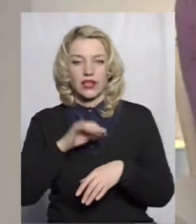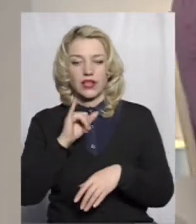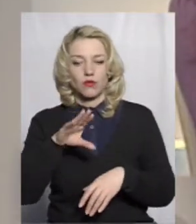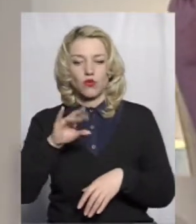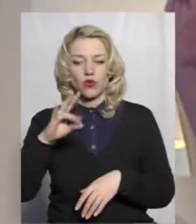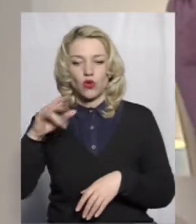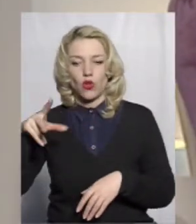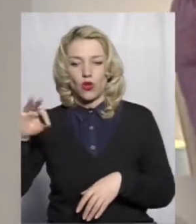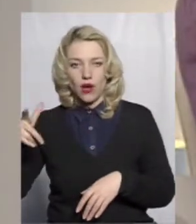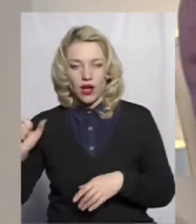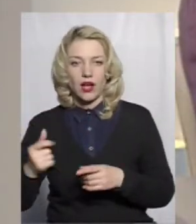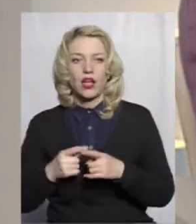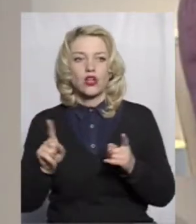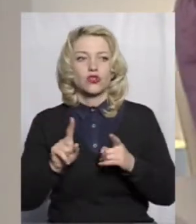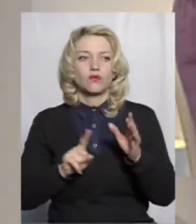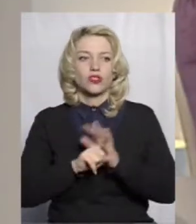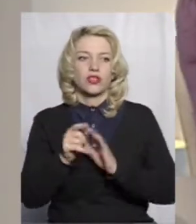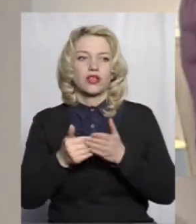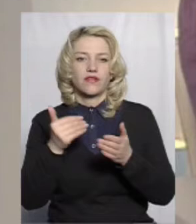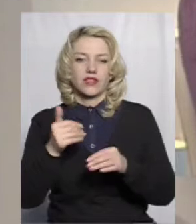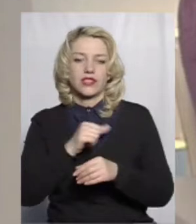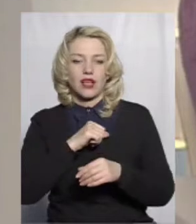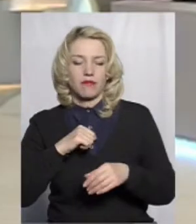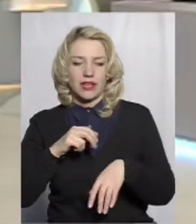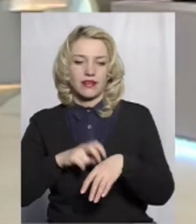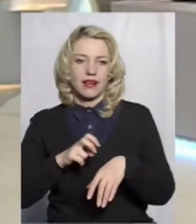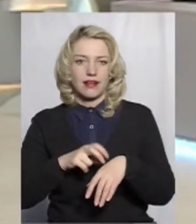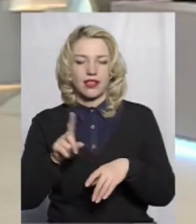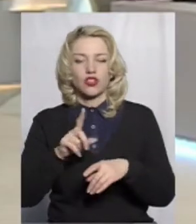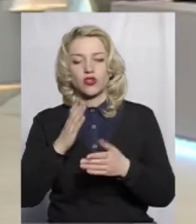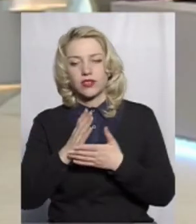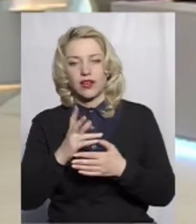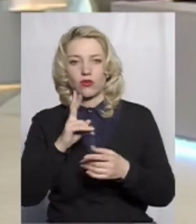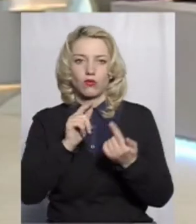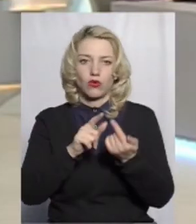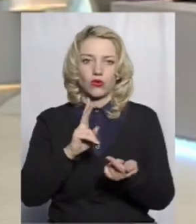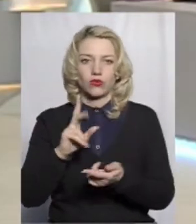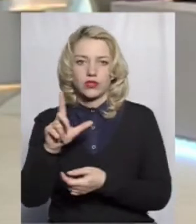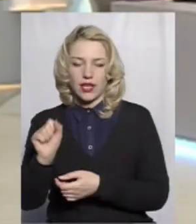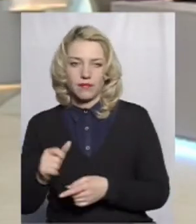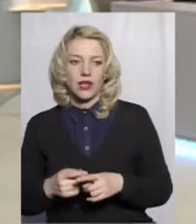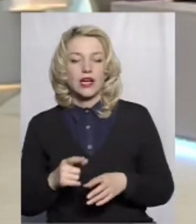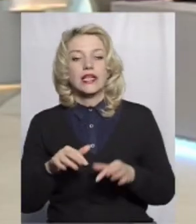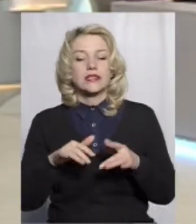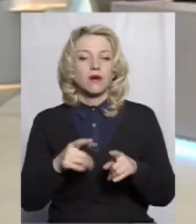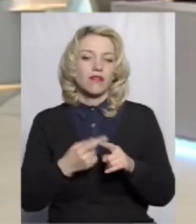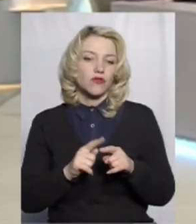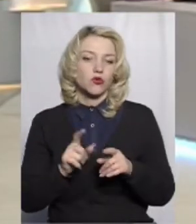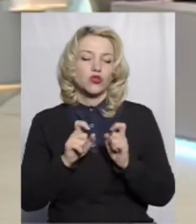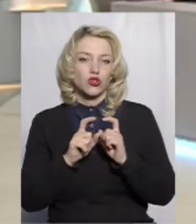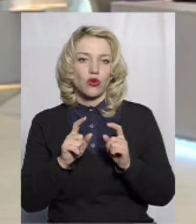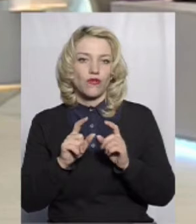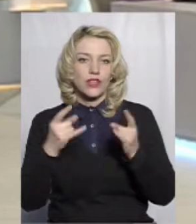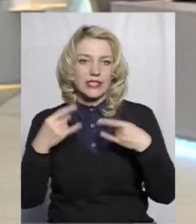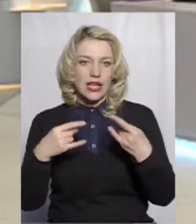треба починати з самих лікарів, бо не всі навіть серед них за вакцинацію. Справа в тому, що у засобах масової